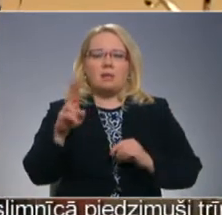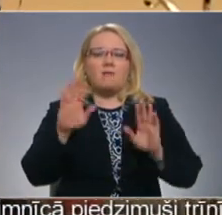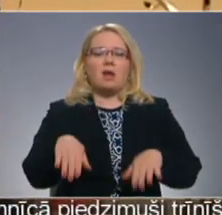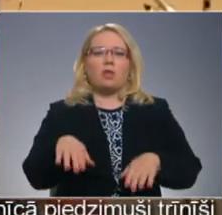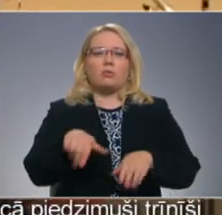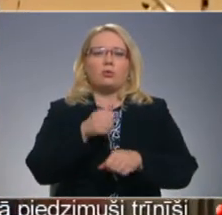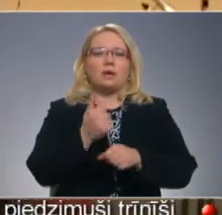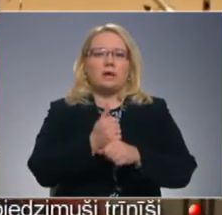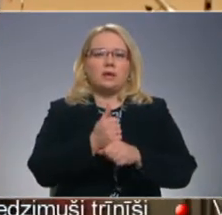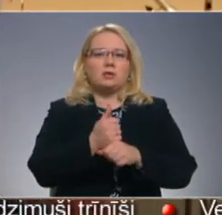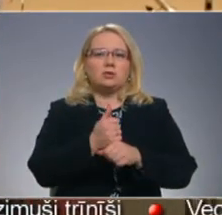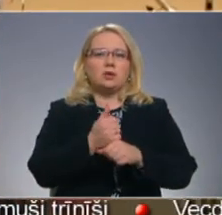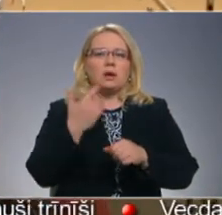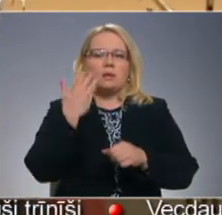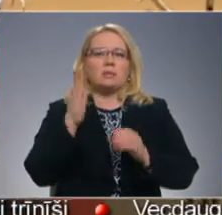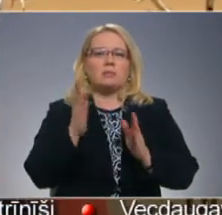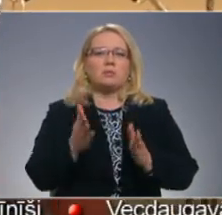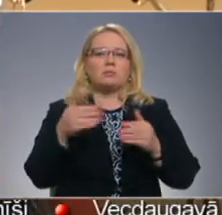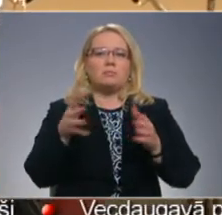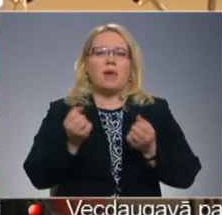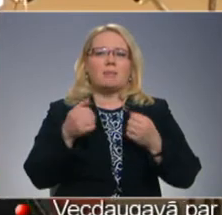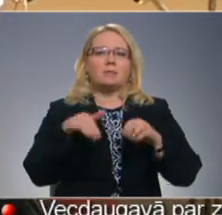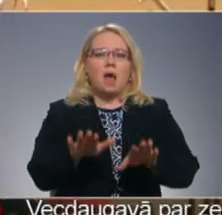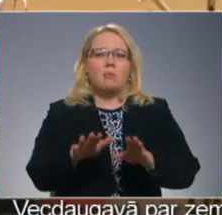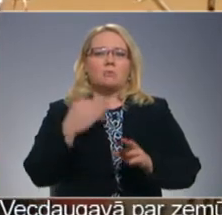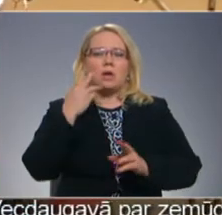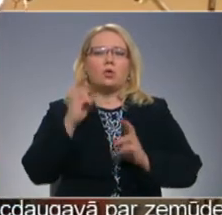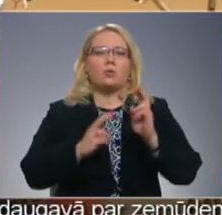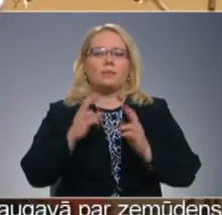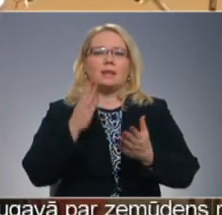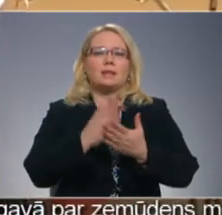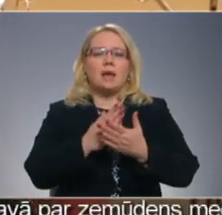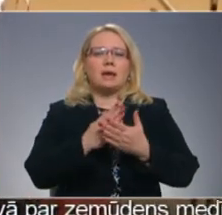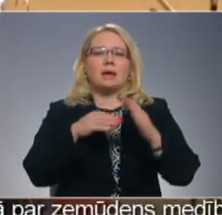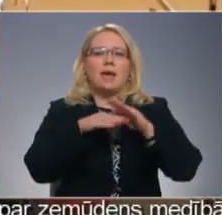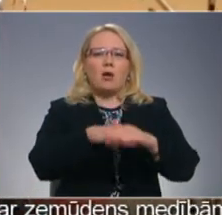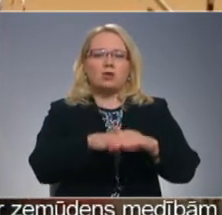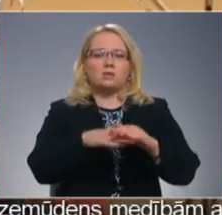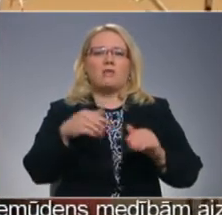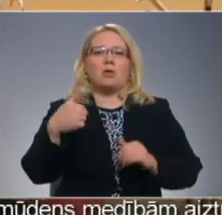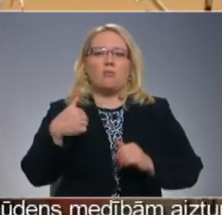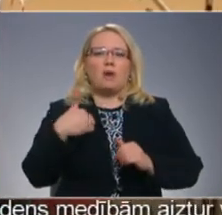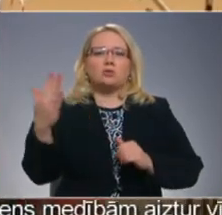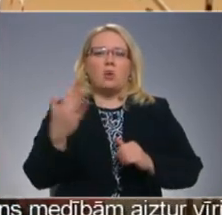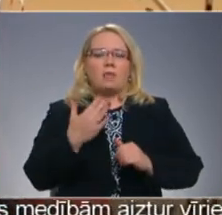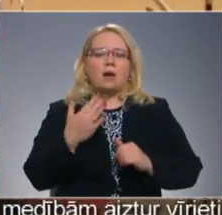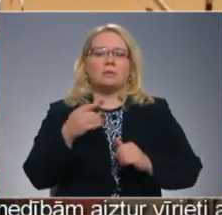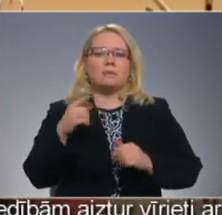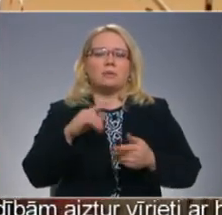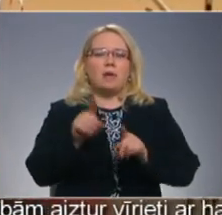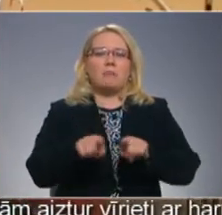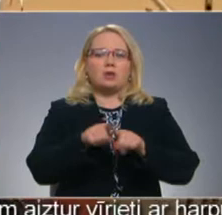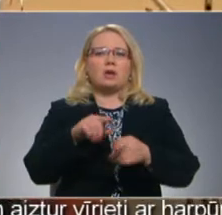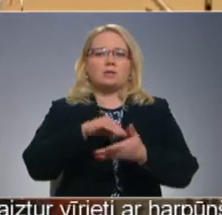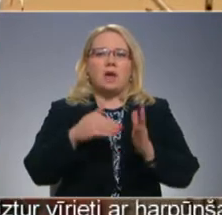tā izšķirošā, kad varētu tikt pieņemts lēmums, kad rūpnīca tiek iekonservēta un mēs nonāksim tādī pašā stadijā, kur